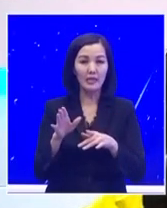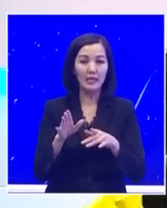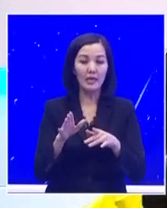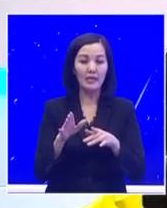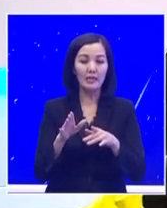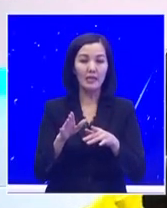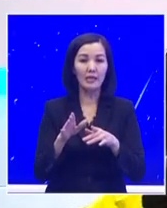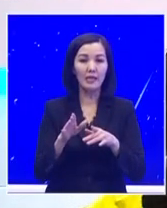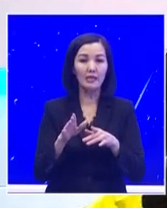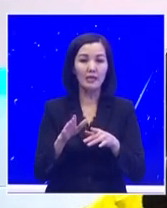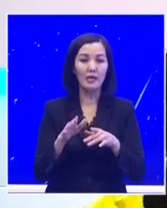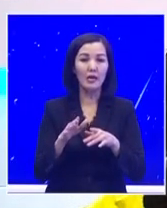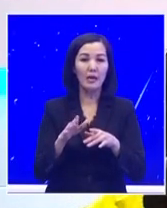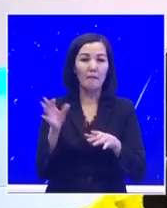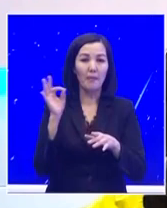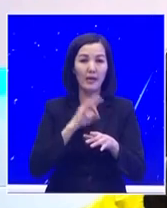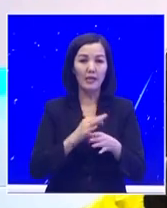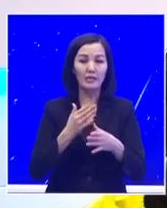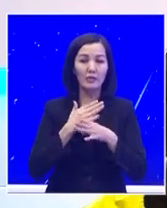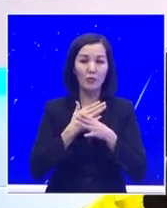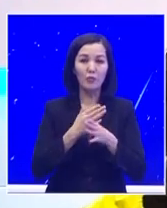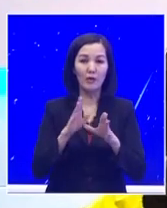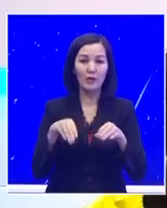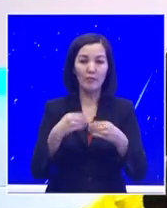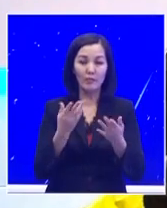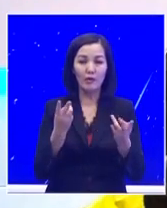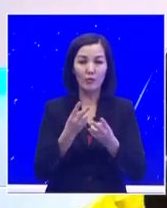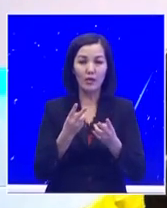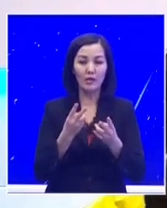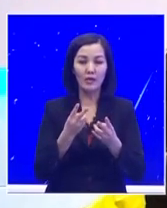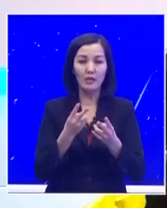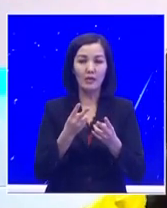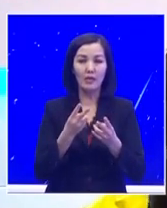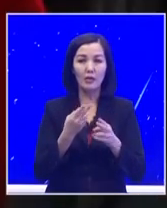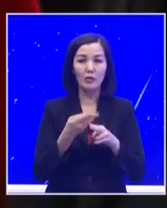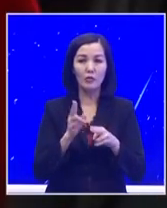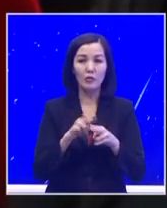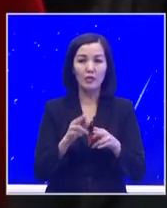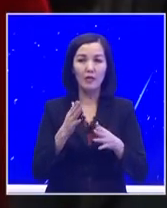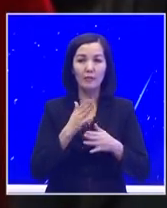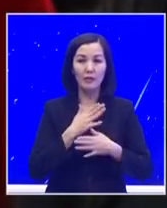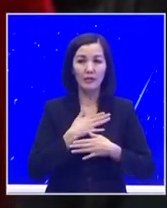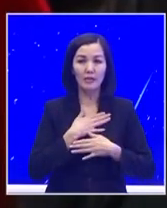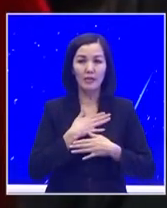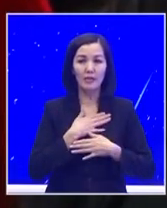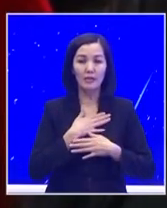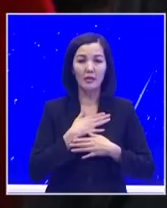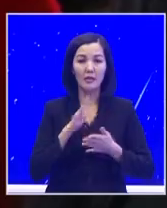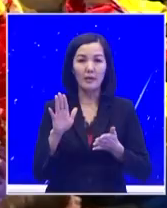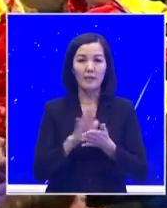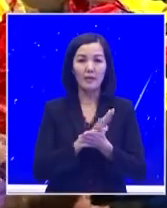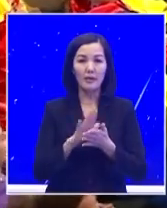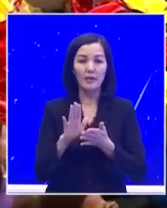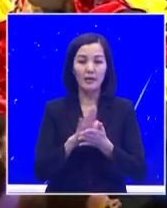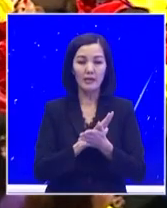ұлыға атты сөзі осындай игі істерге үндейді. Сондықтан біз волонтерлікті